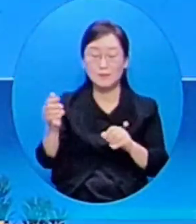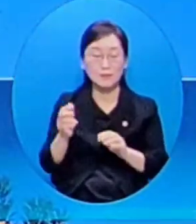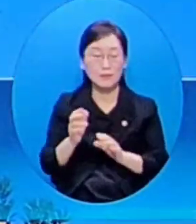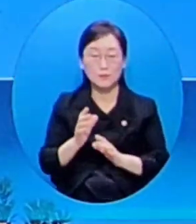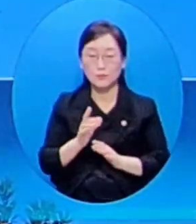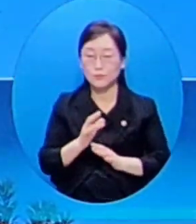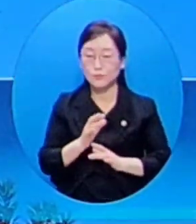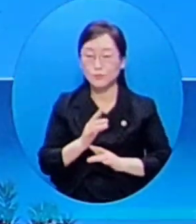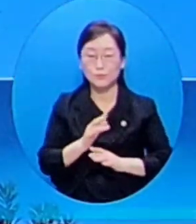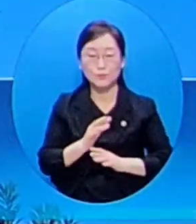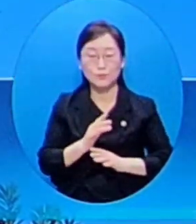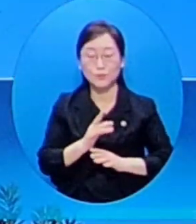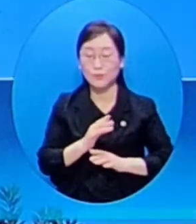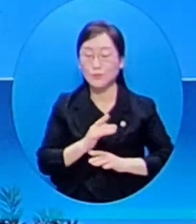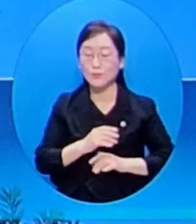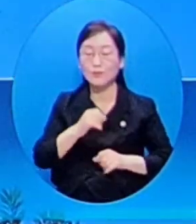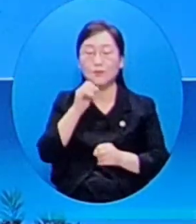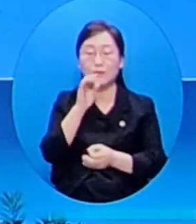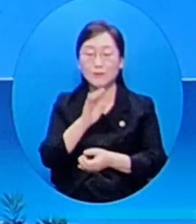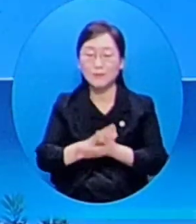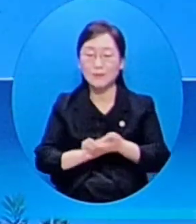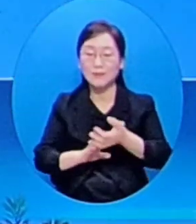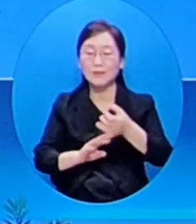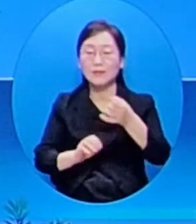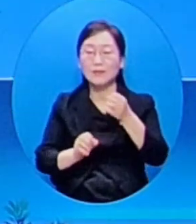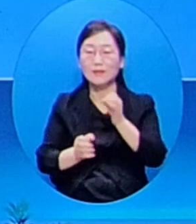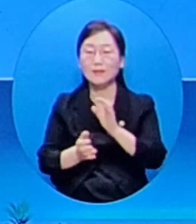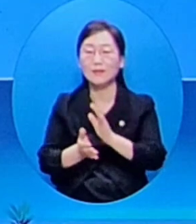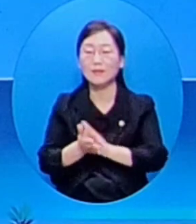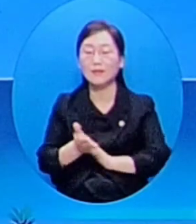계시니 두려움 없네